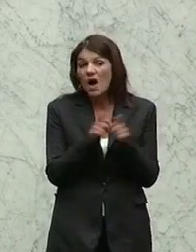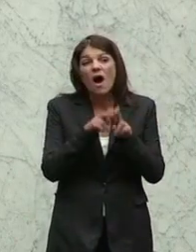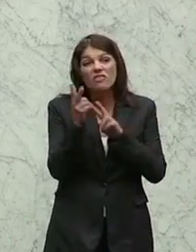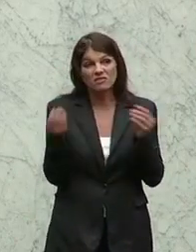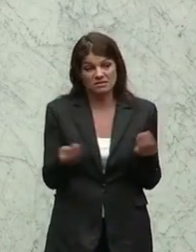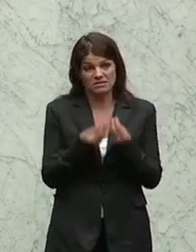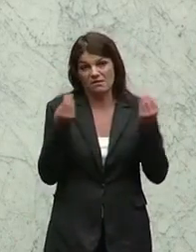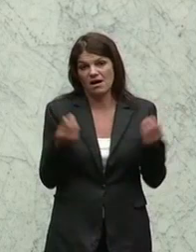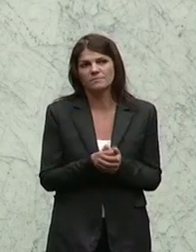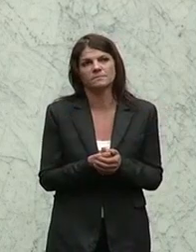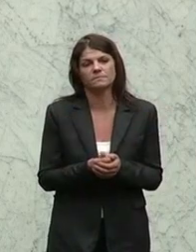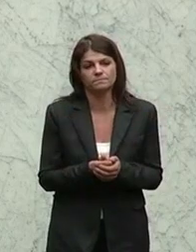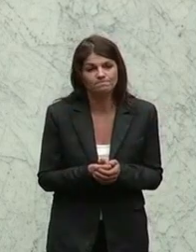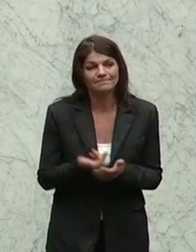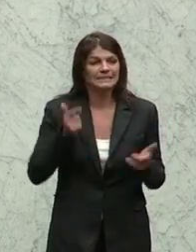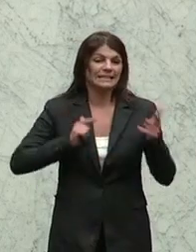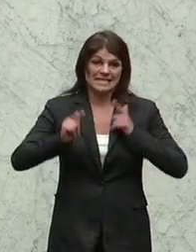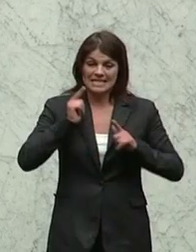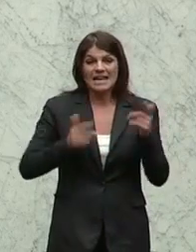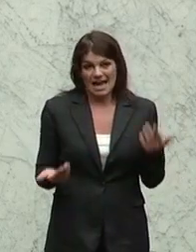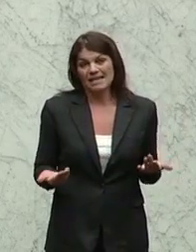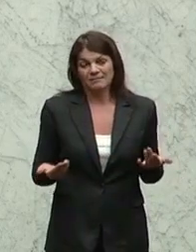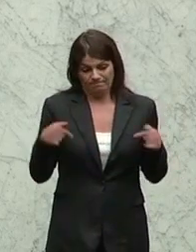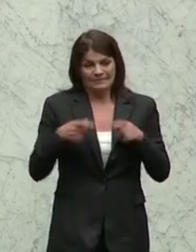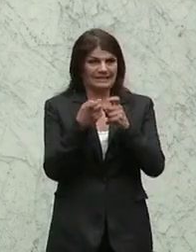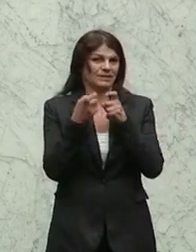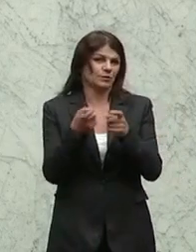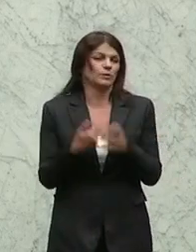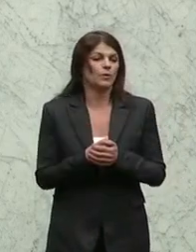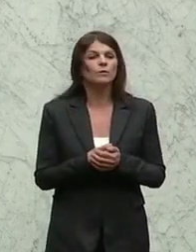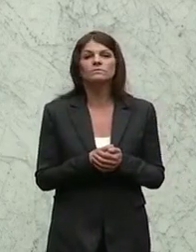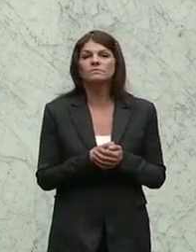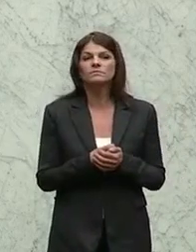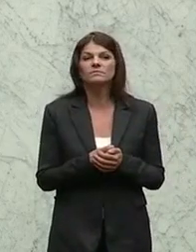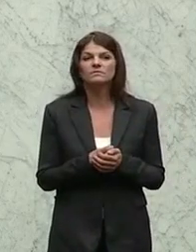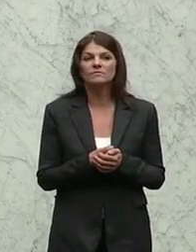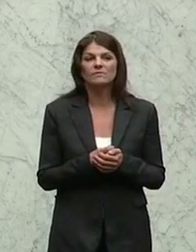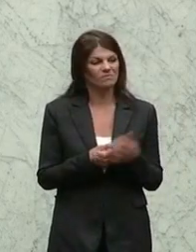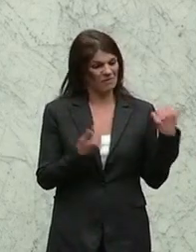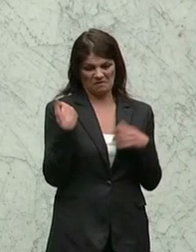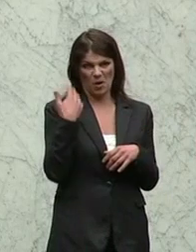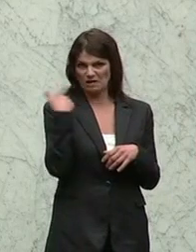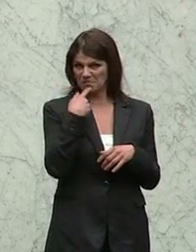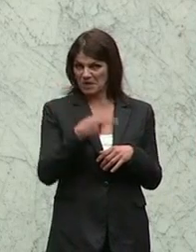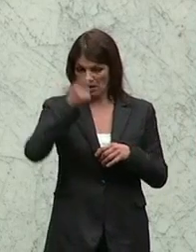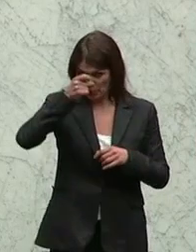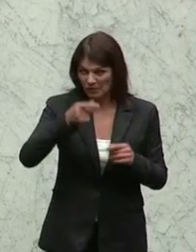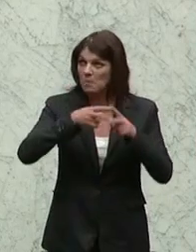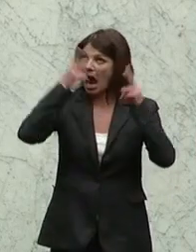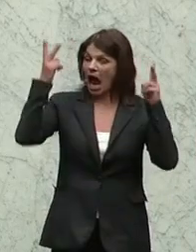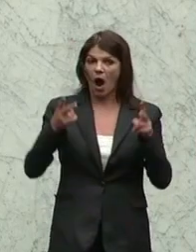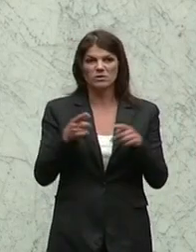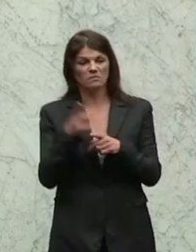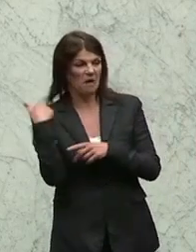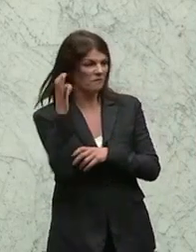Dinge und es ist ja leider Gottes in dieser Debatte, wenn es um die Würde des Hauses gegangen ist, darum gegangen, dass der eine